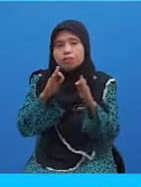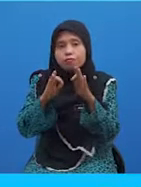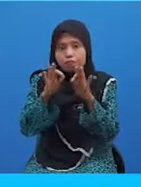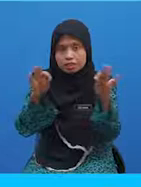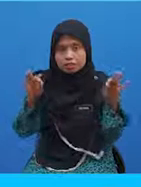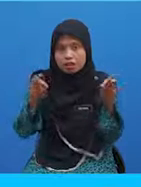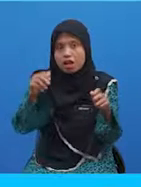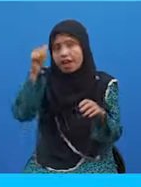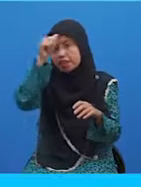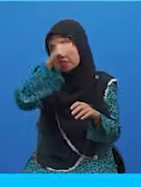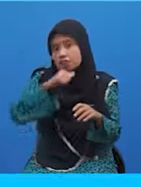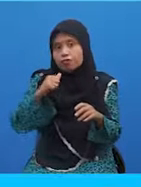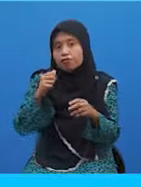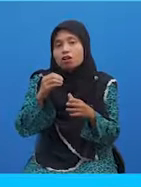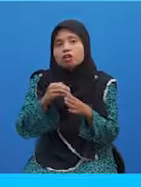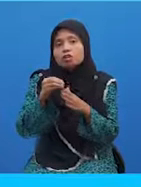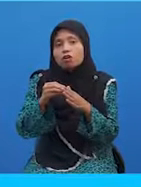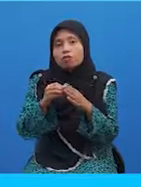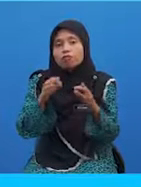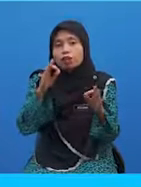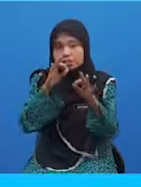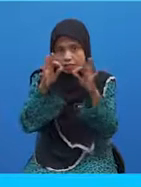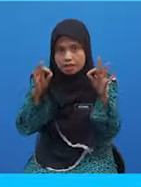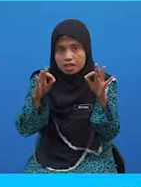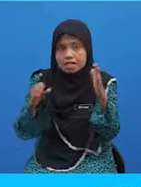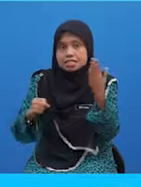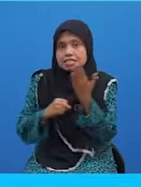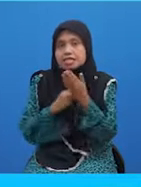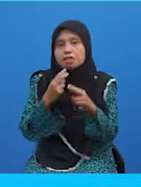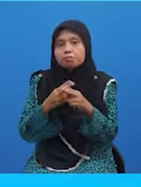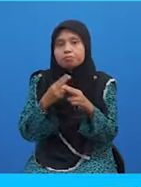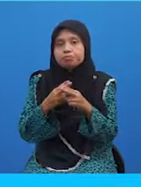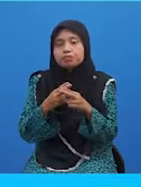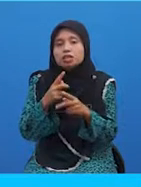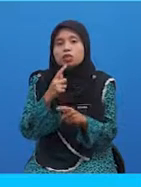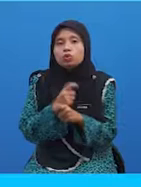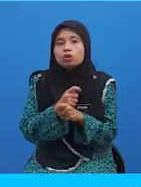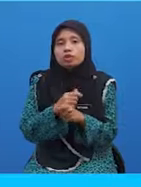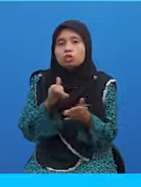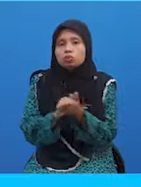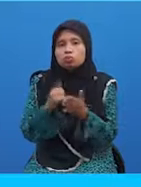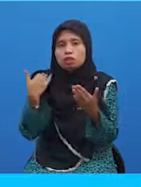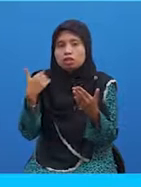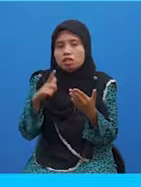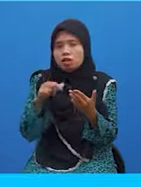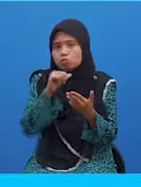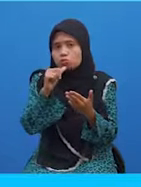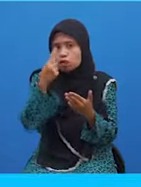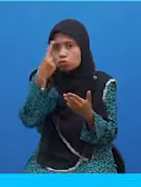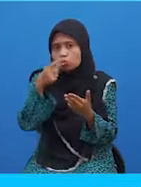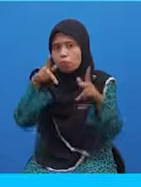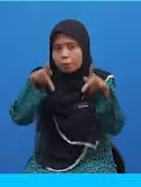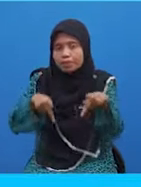adjektif atau frasa sendi nama. Contoh ayat, tugasan itu adalah bukan untuk pelajar